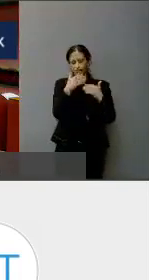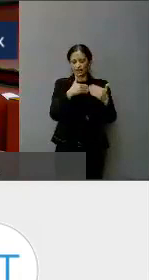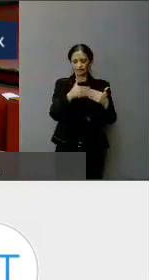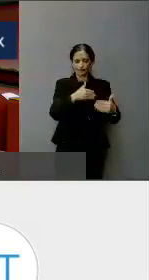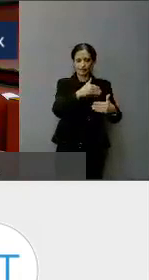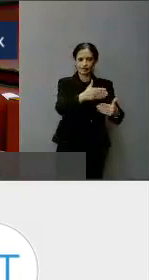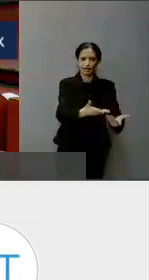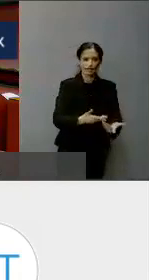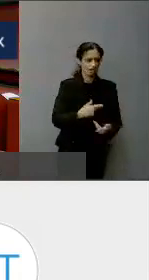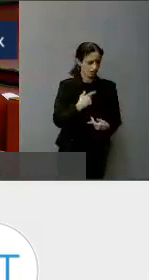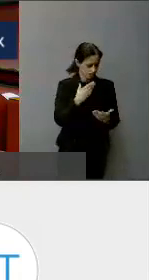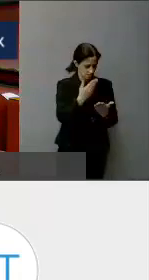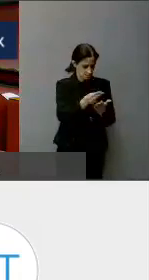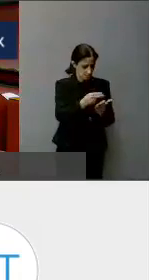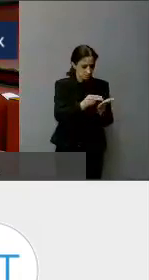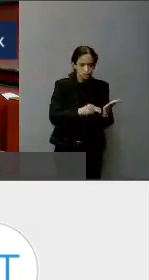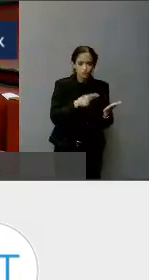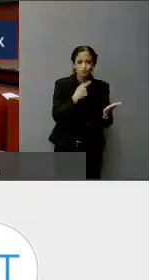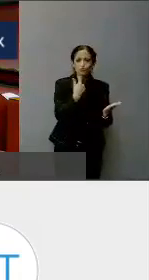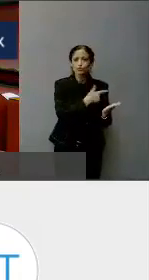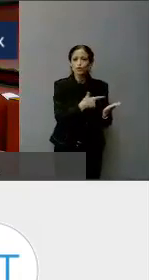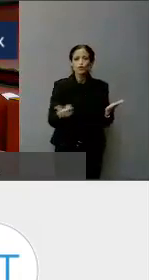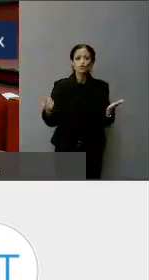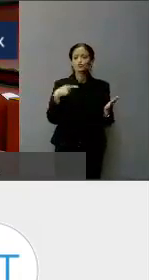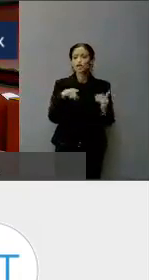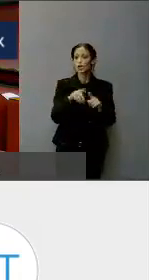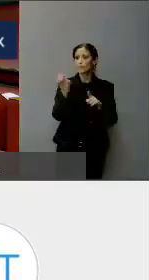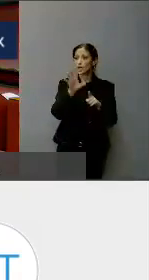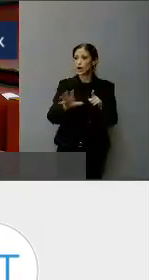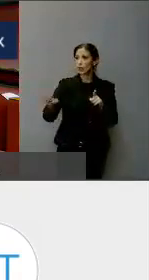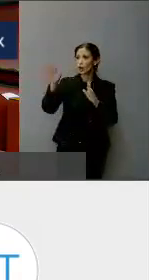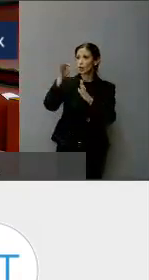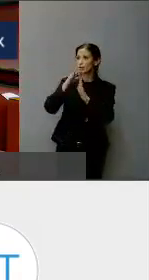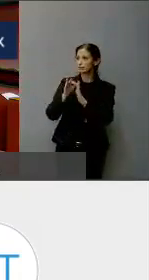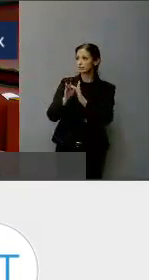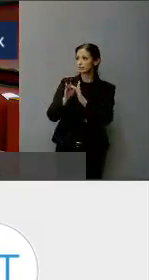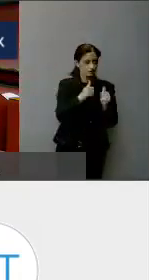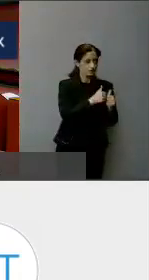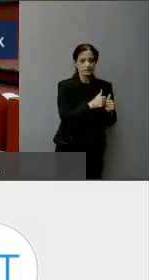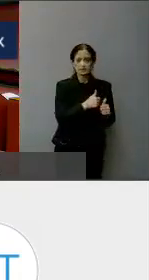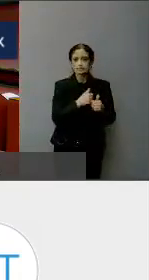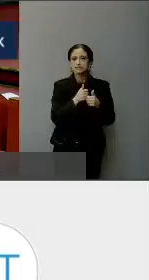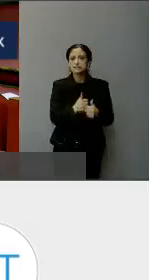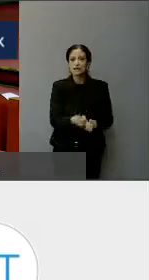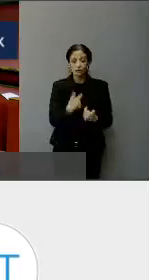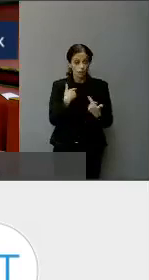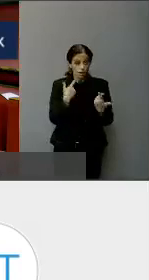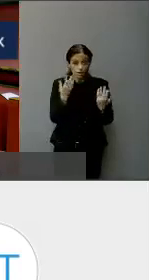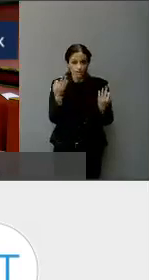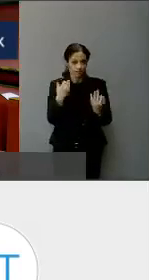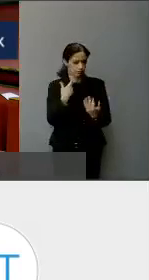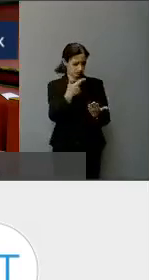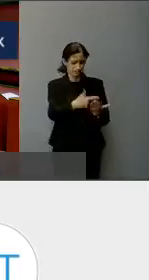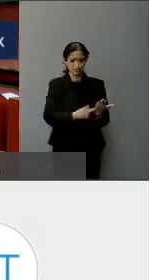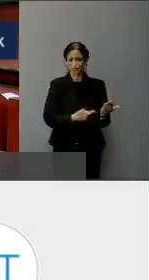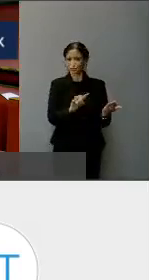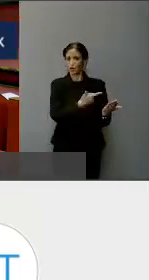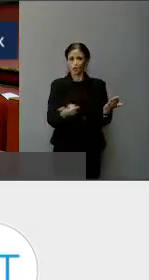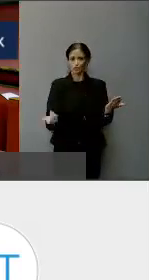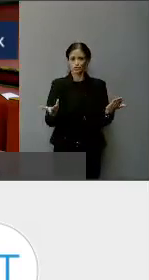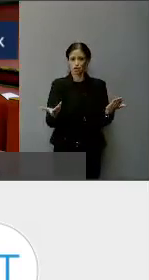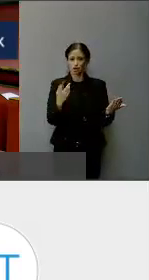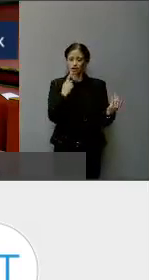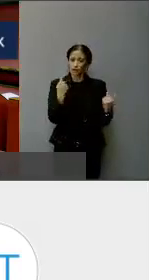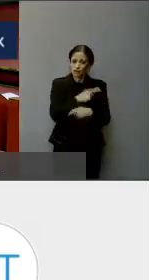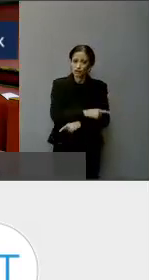c'era nessuno scrittore che scriva siete in linea con l'europa anzi invito perché appunto come si diceva prima questo documento